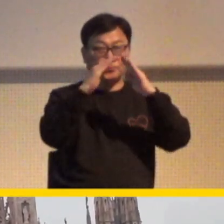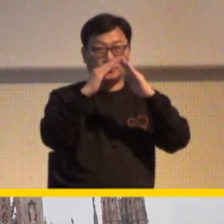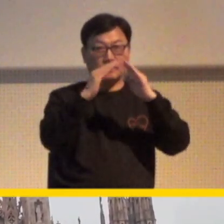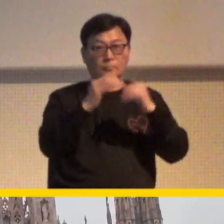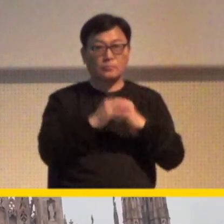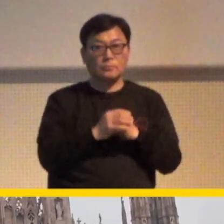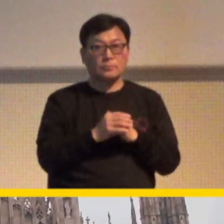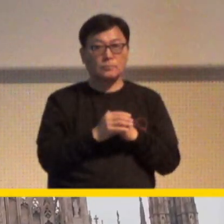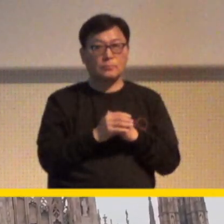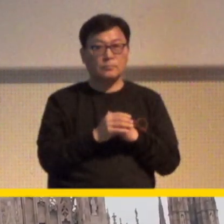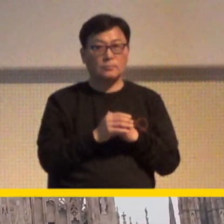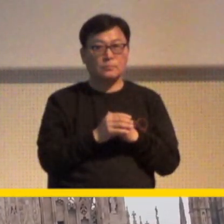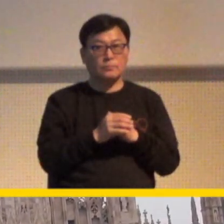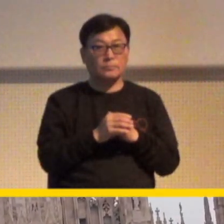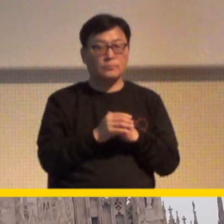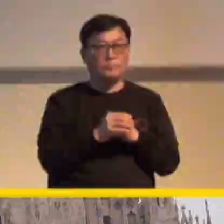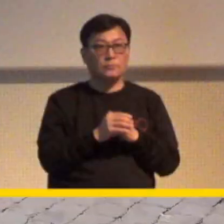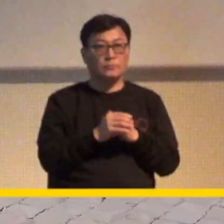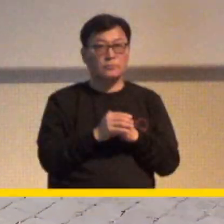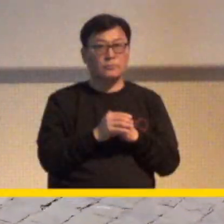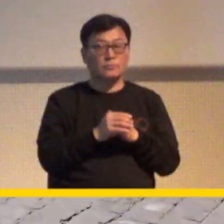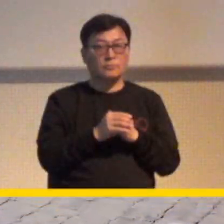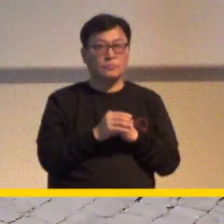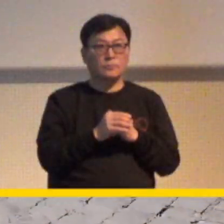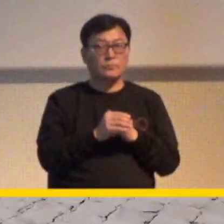두오모 딘 밀라노.